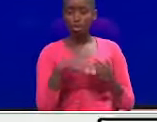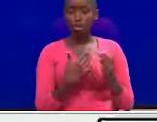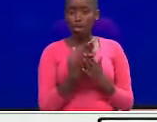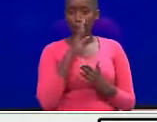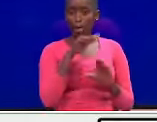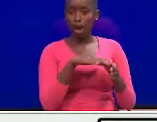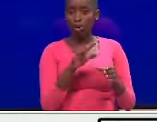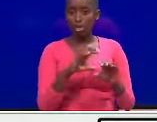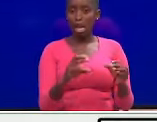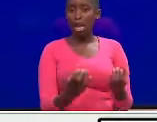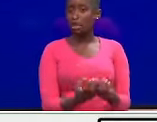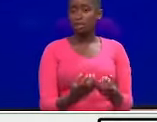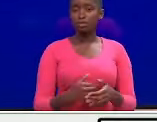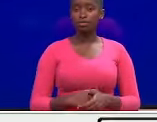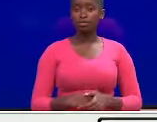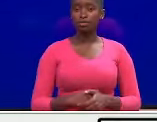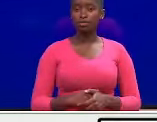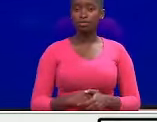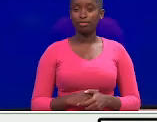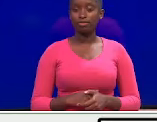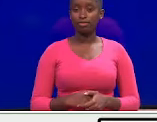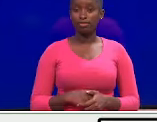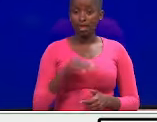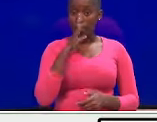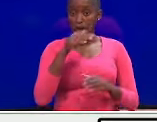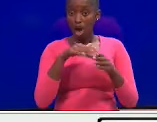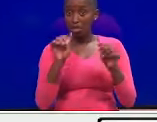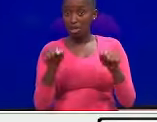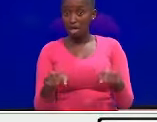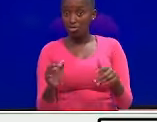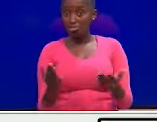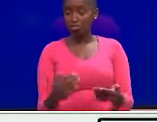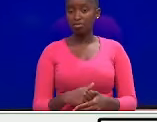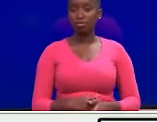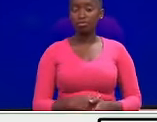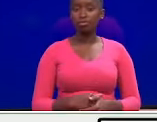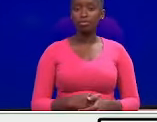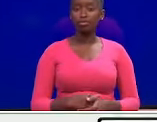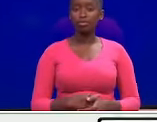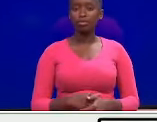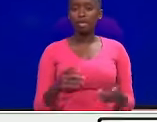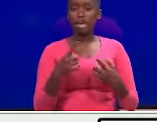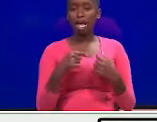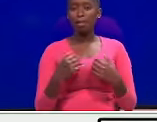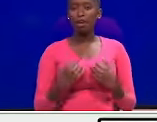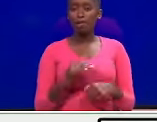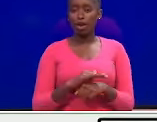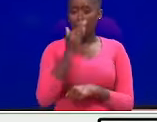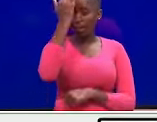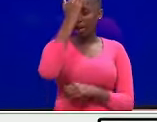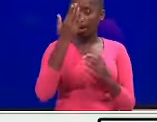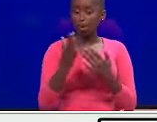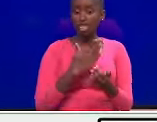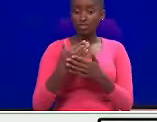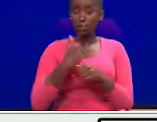be cheap. Can you be out? You came out on Monday. What will you return you